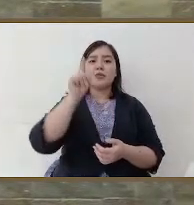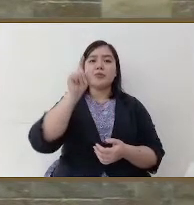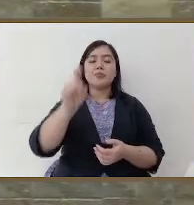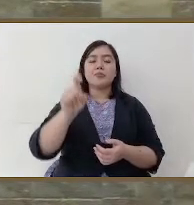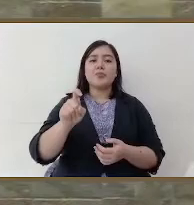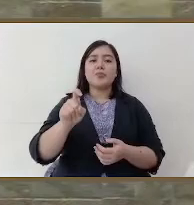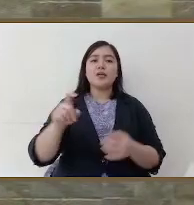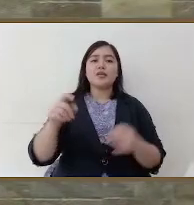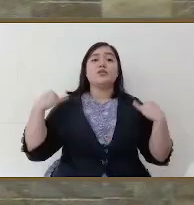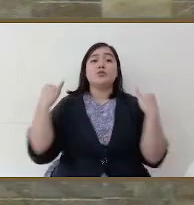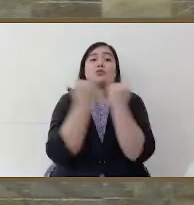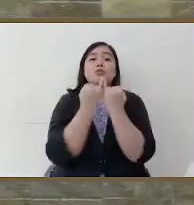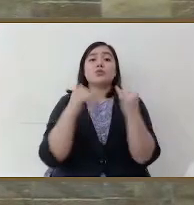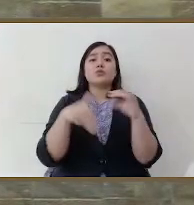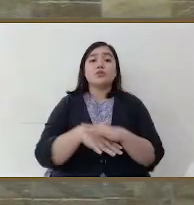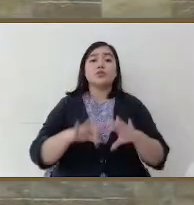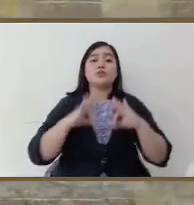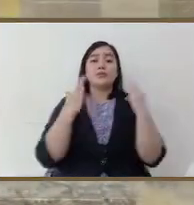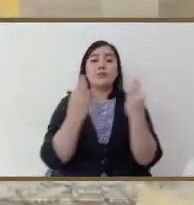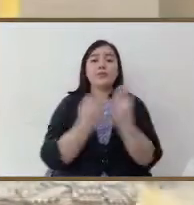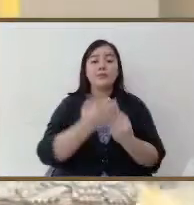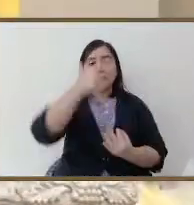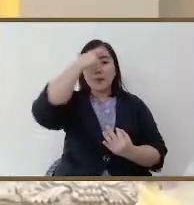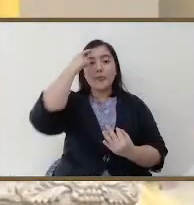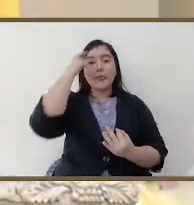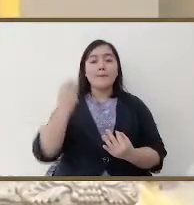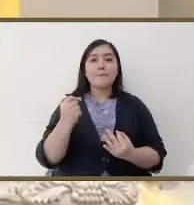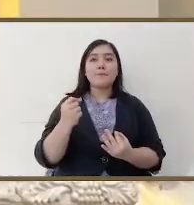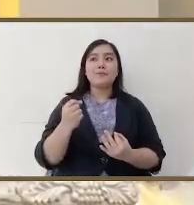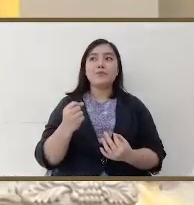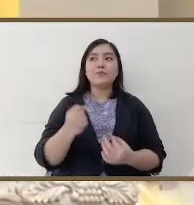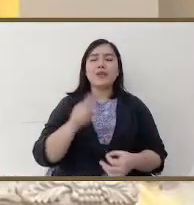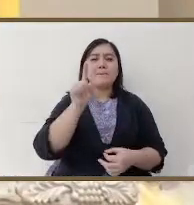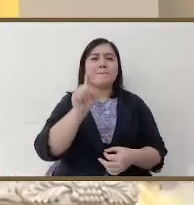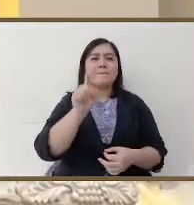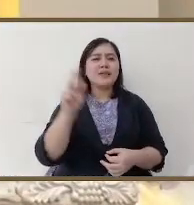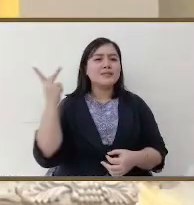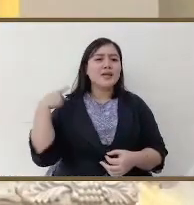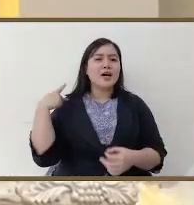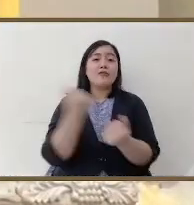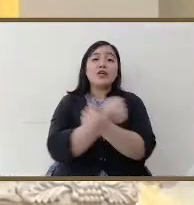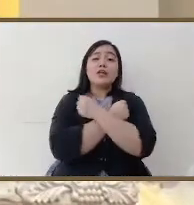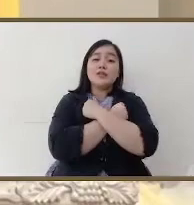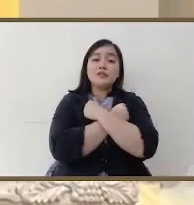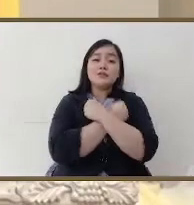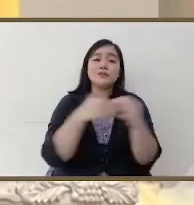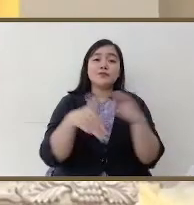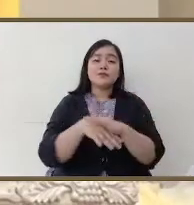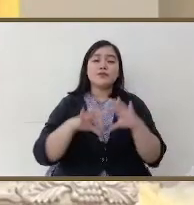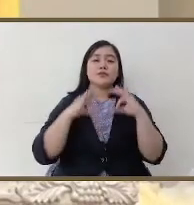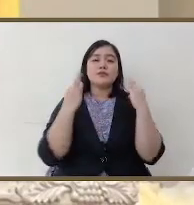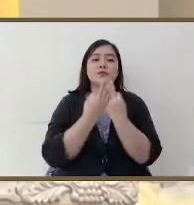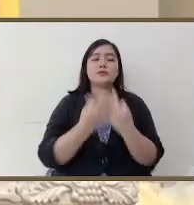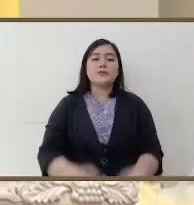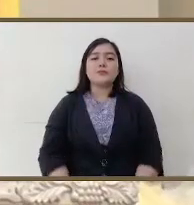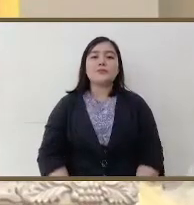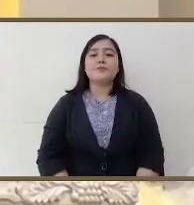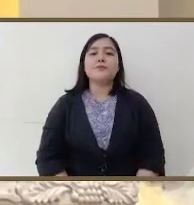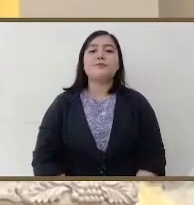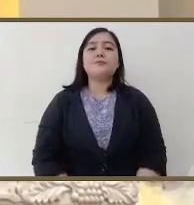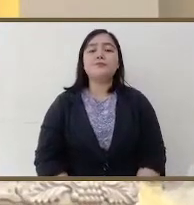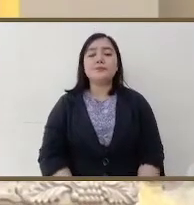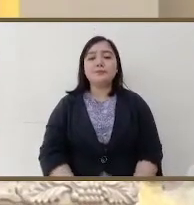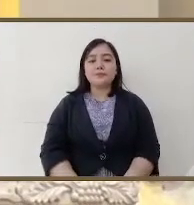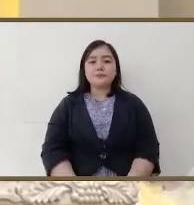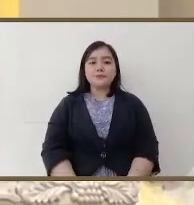presence in the family because there must love in our family, within our family, kapatid. At kung ang